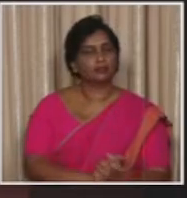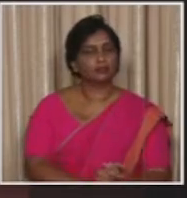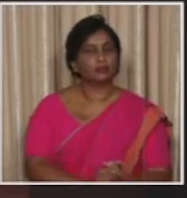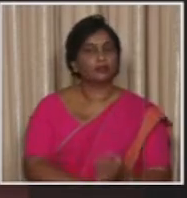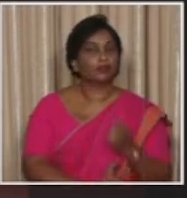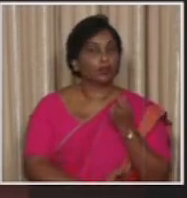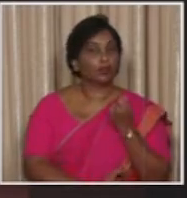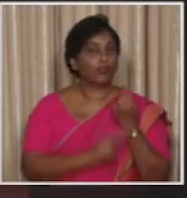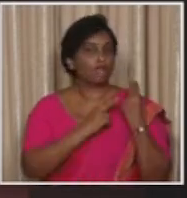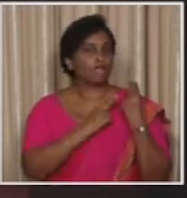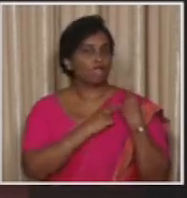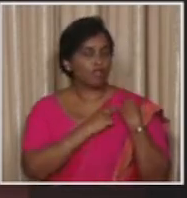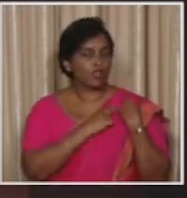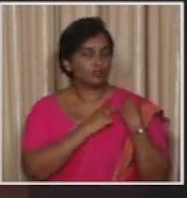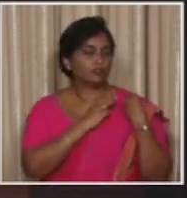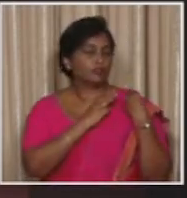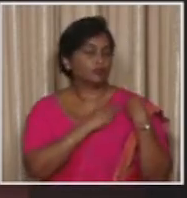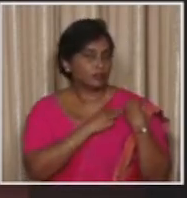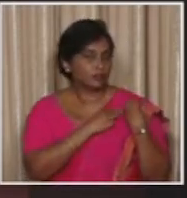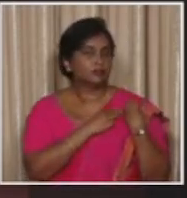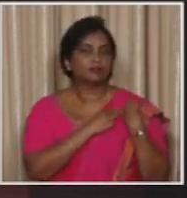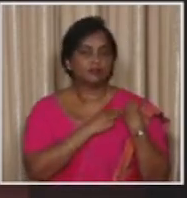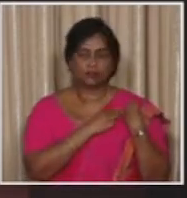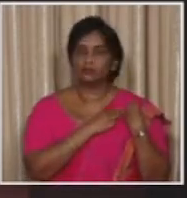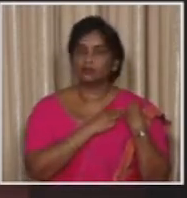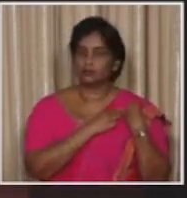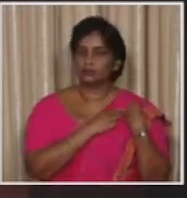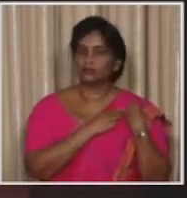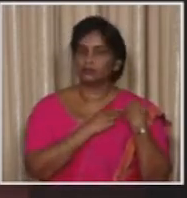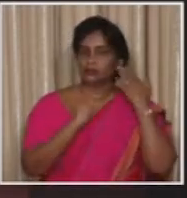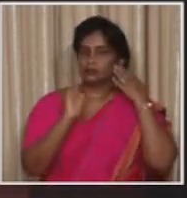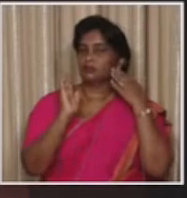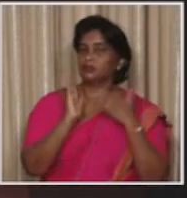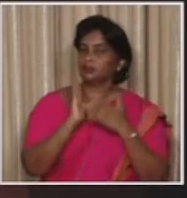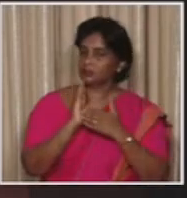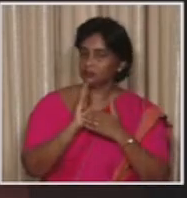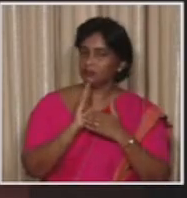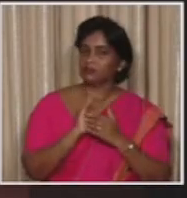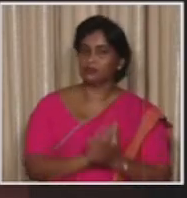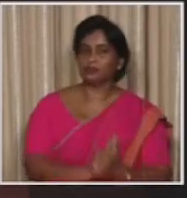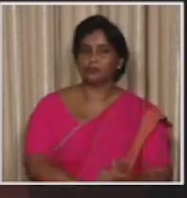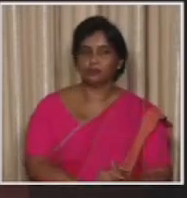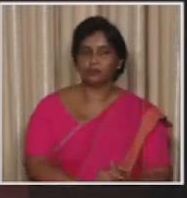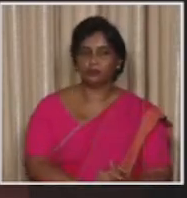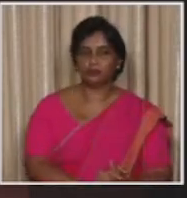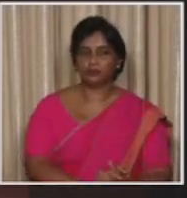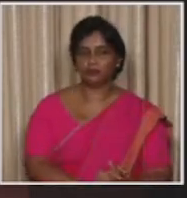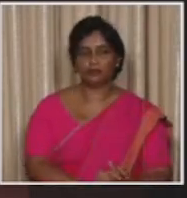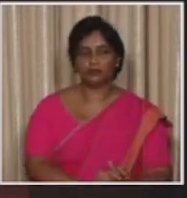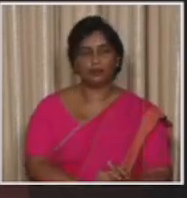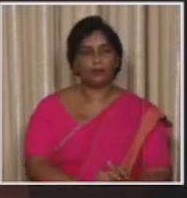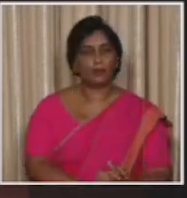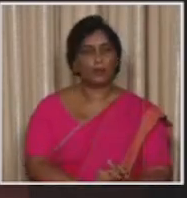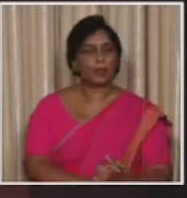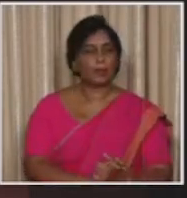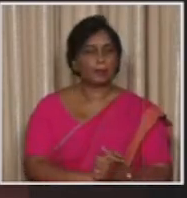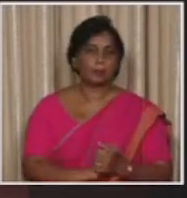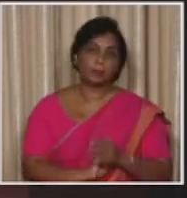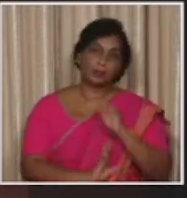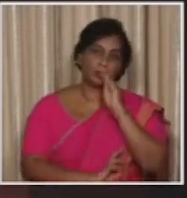මූල්‍ය වගකීම වගවීම ෆිස්කල් රෙස්පොන්සිබිලිටි ෆිස්කල් අකවුන්ටබිලිටි ගැන. මරු බඩු